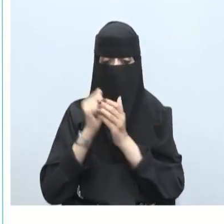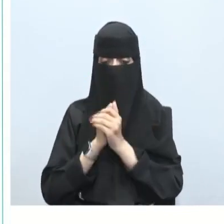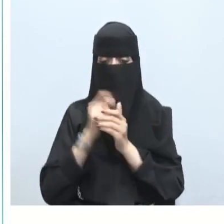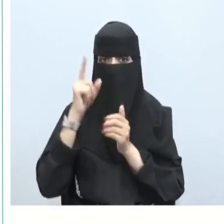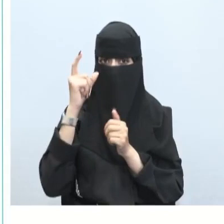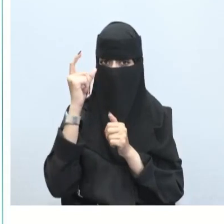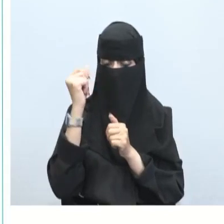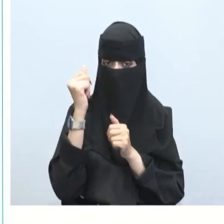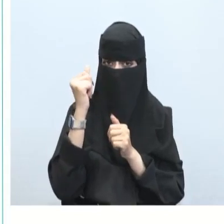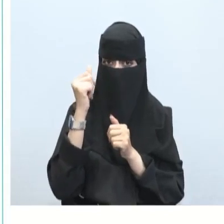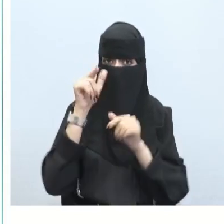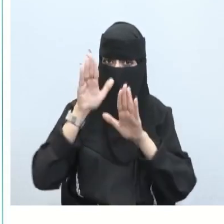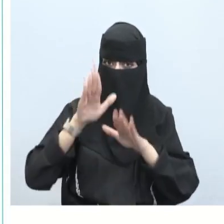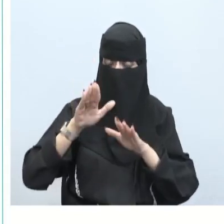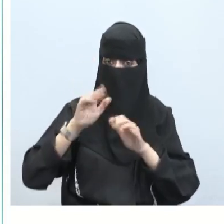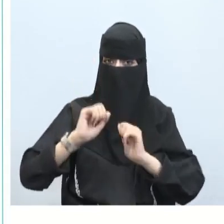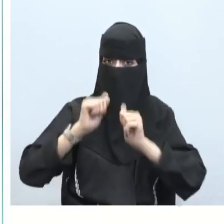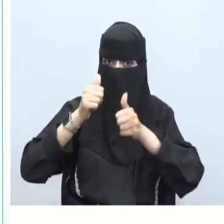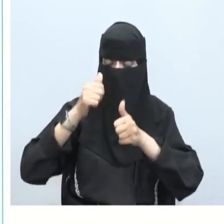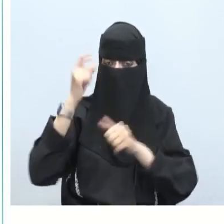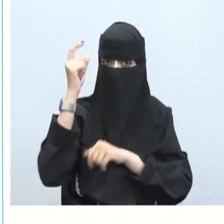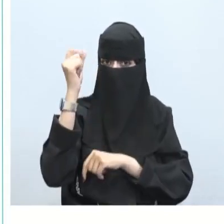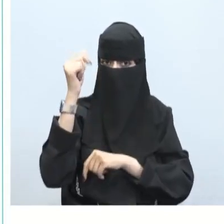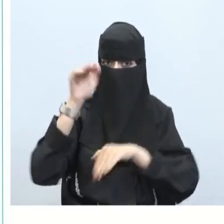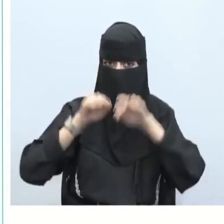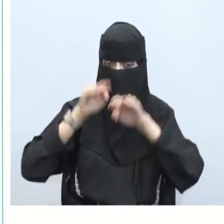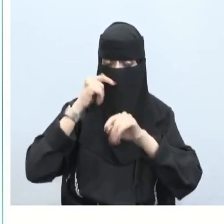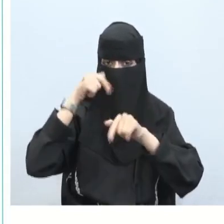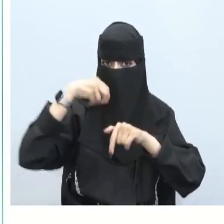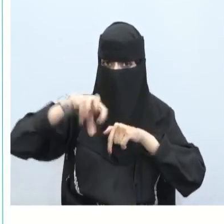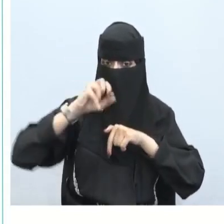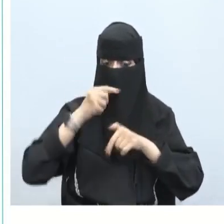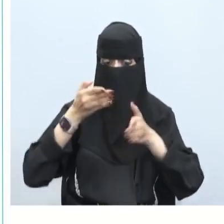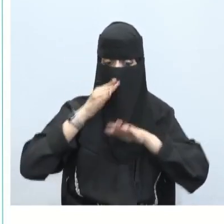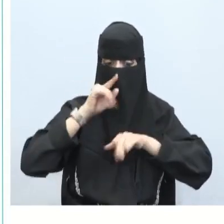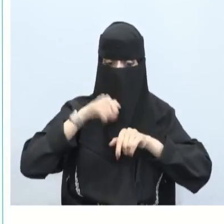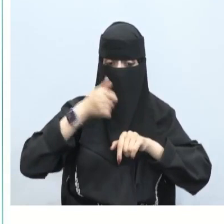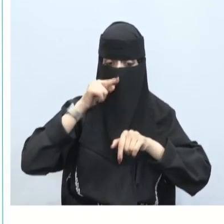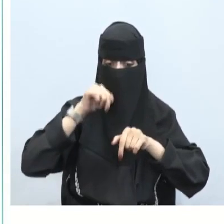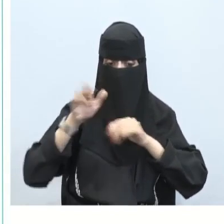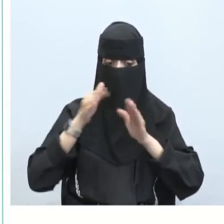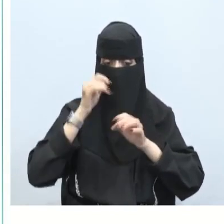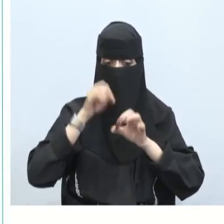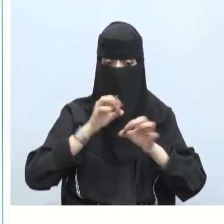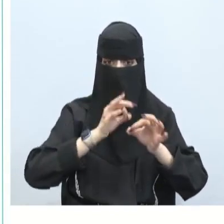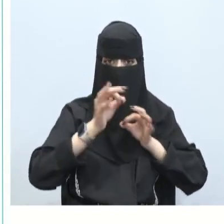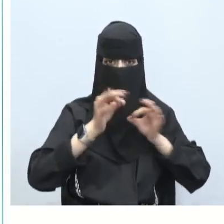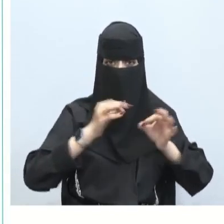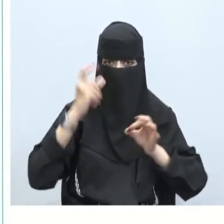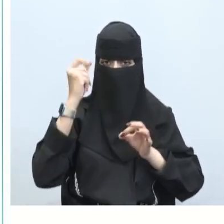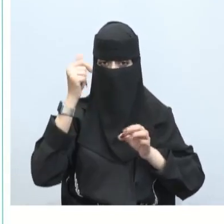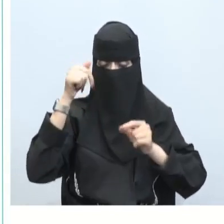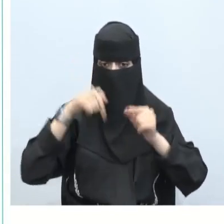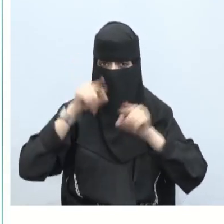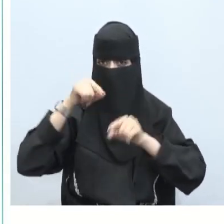الميزانيات واعدادها هو جزء من هذا العمل وبالتالي نعمل على الاتمته من خلال لدينا برامج تعد